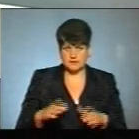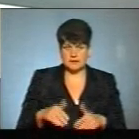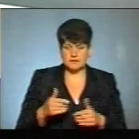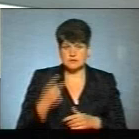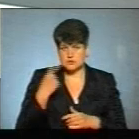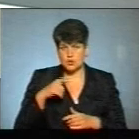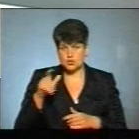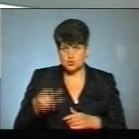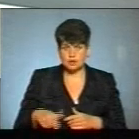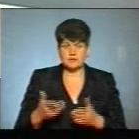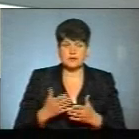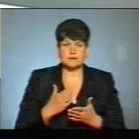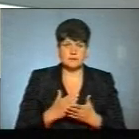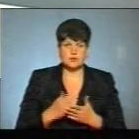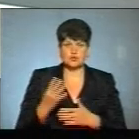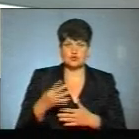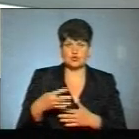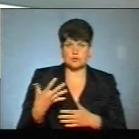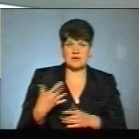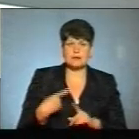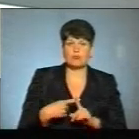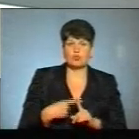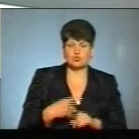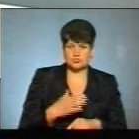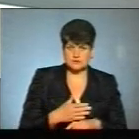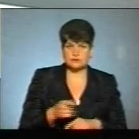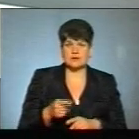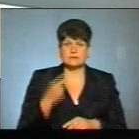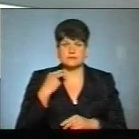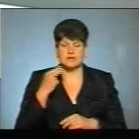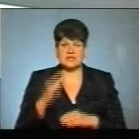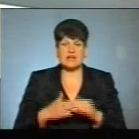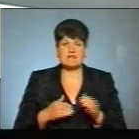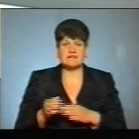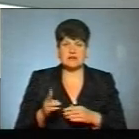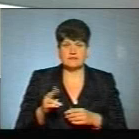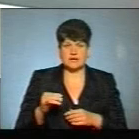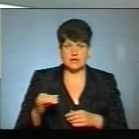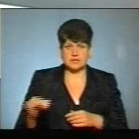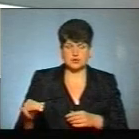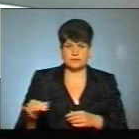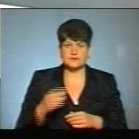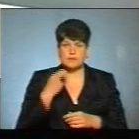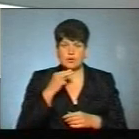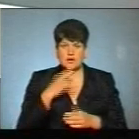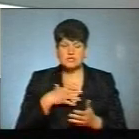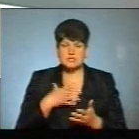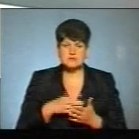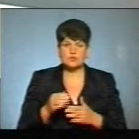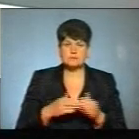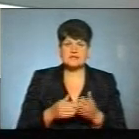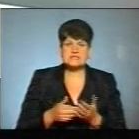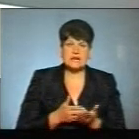особам, які мають 45+, для того, щоб там підвищити кваліфікацію чи покращити свою